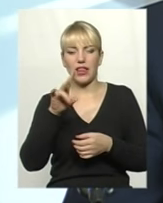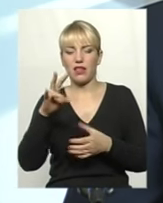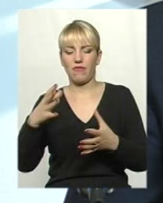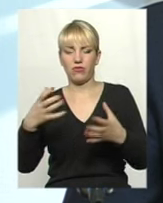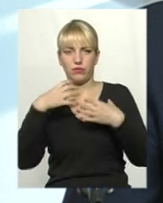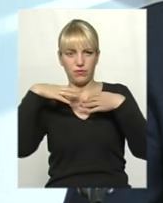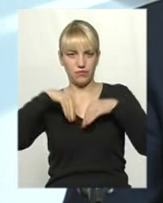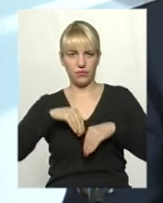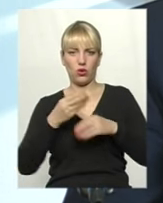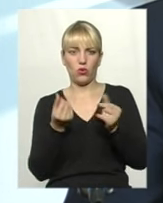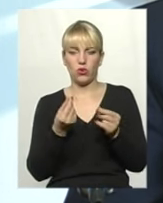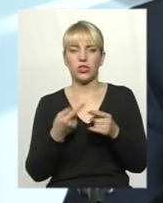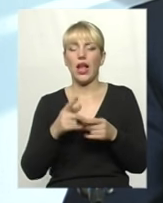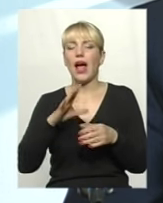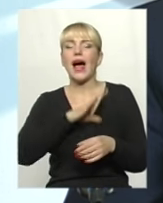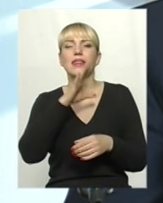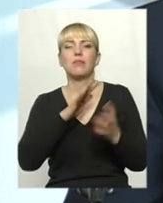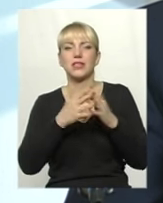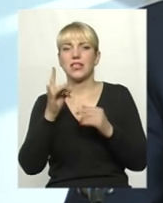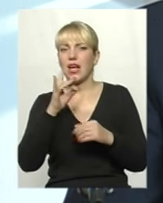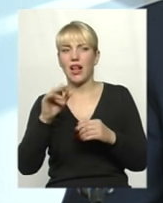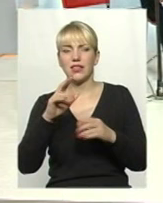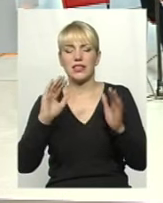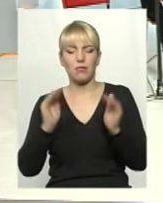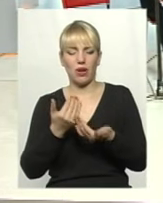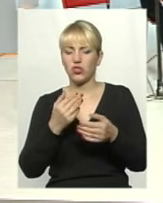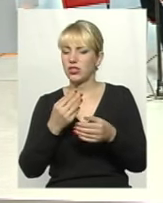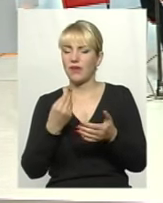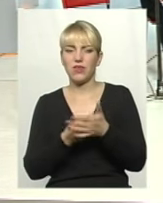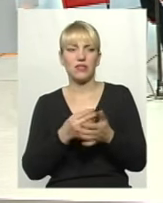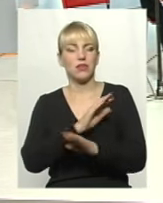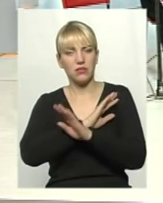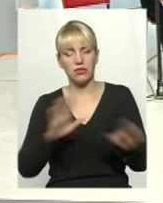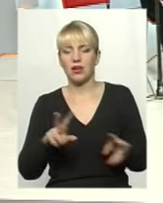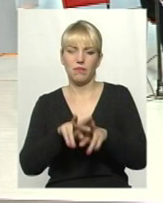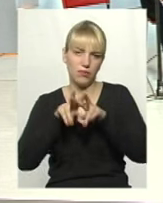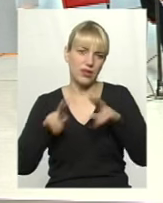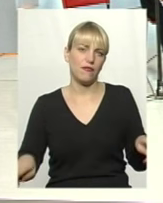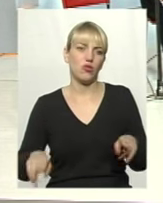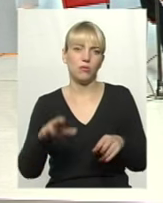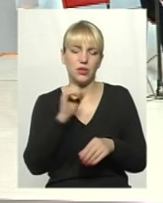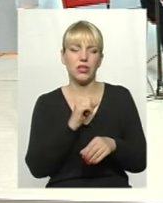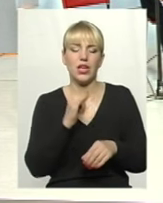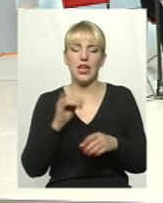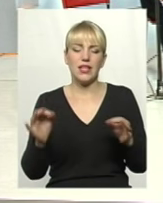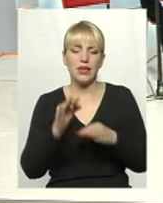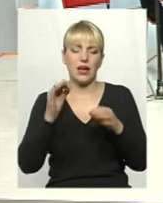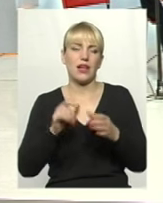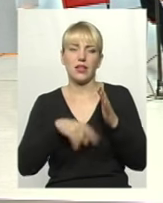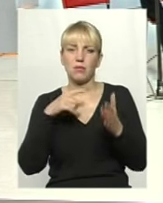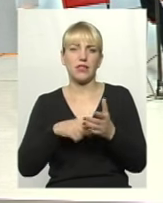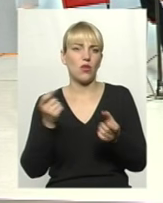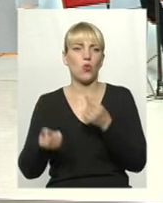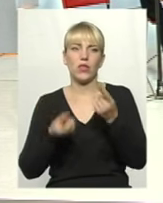ці бувші сільські ради зменшимо фінансування. Ми рівномірно розподілили, і в нас ніяких питань не виникло по...